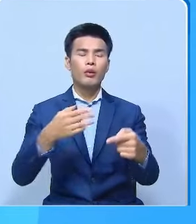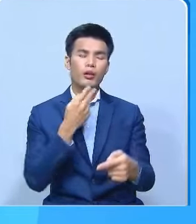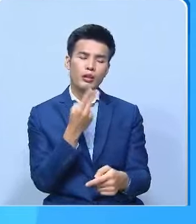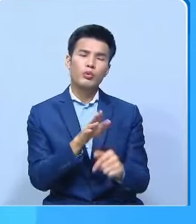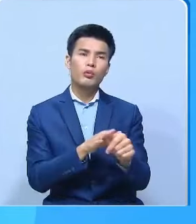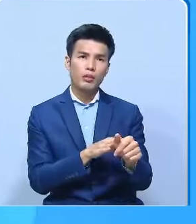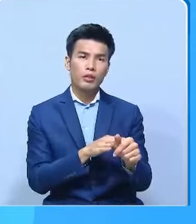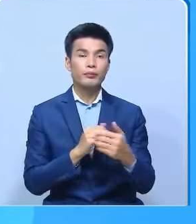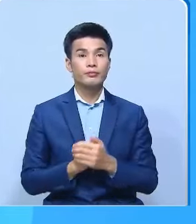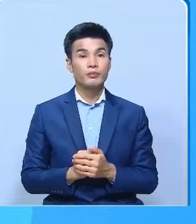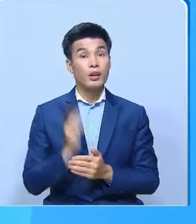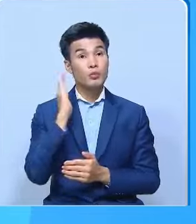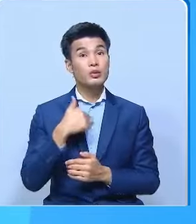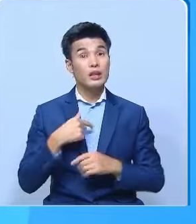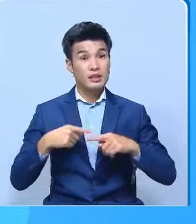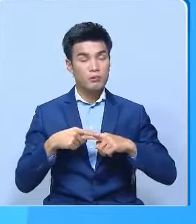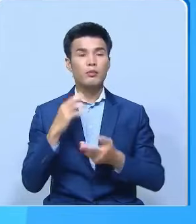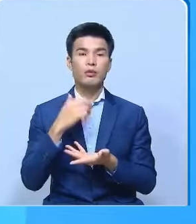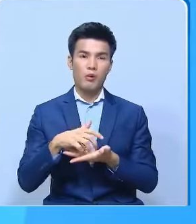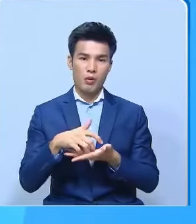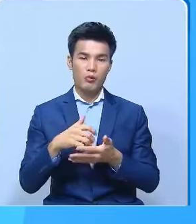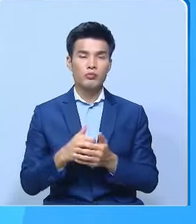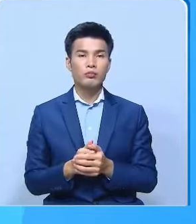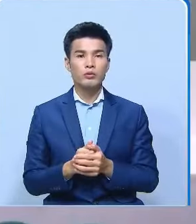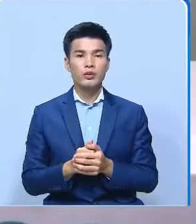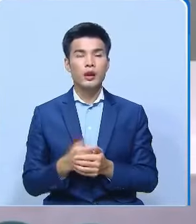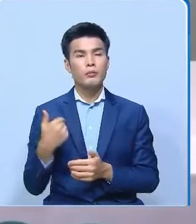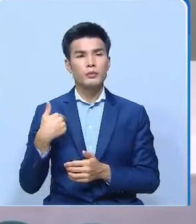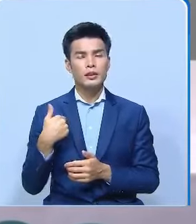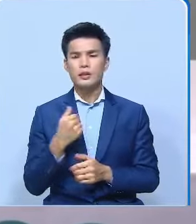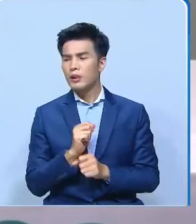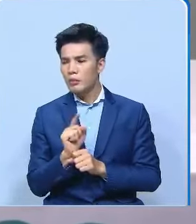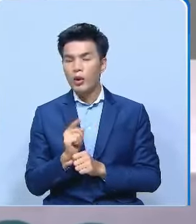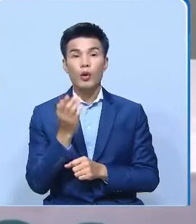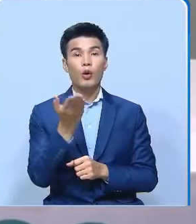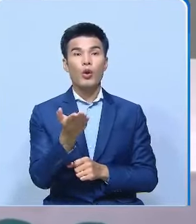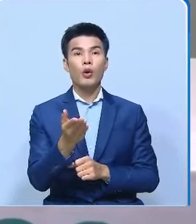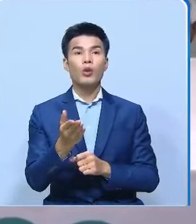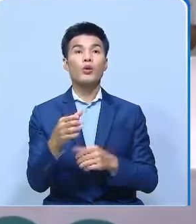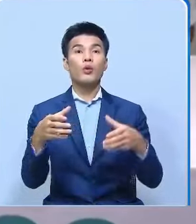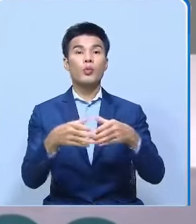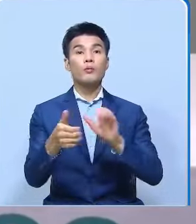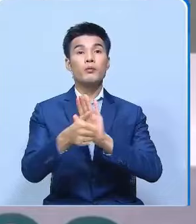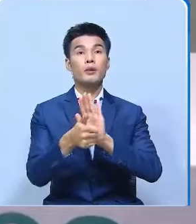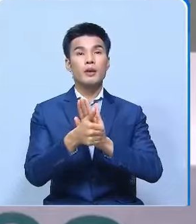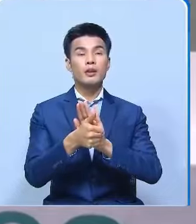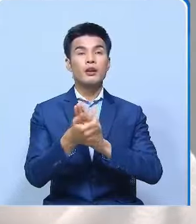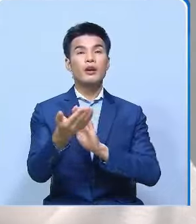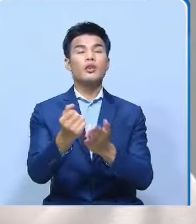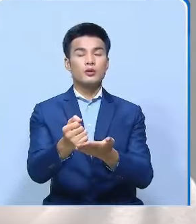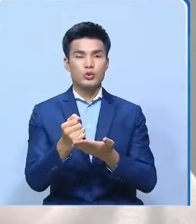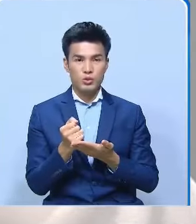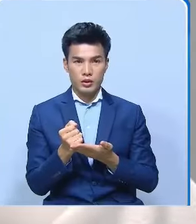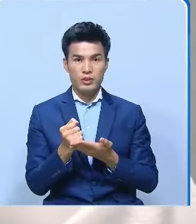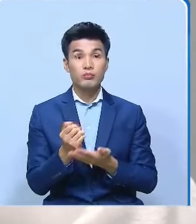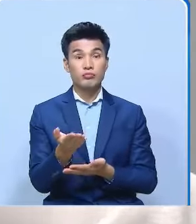นี่ก็คือทางฝั่งของผู้ชายที่เป็นผู้เสียหาย ค่ะ คราวนี้เขาก็เลยไม่รู้จะพึ่งใครก็เลยไปพึ่งคุณเอกภพเหลืองประเสริฐแล้วก็ทีมงานสายไหม